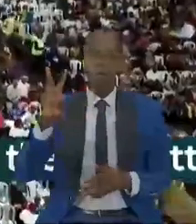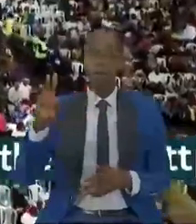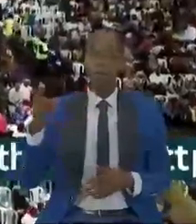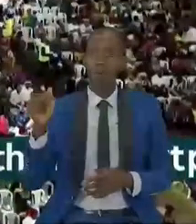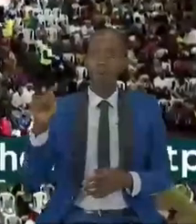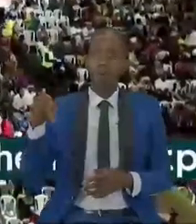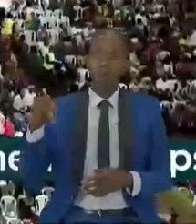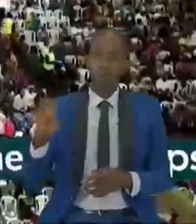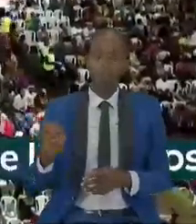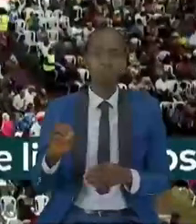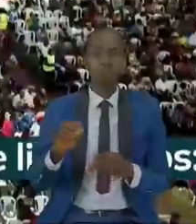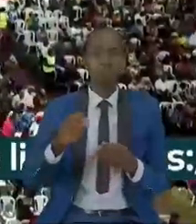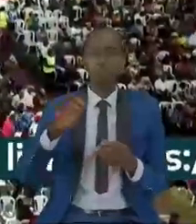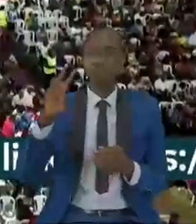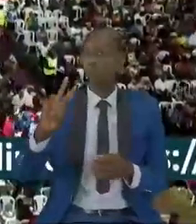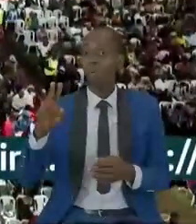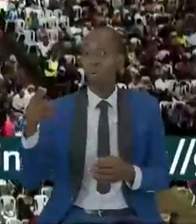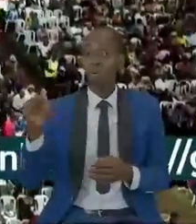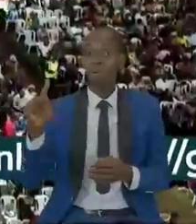votre témoignage